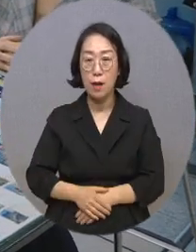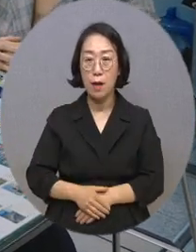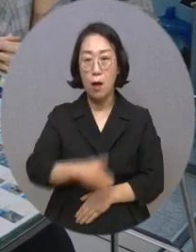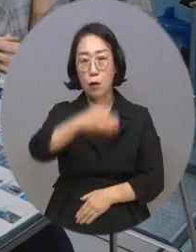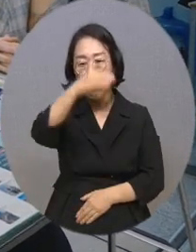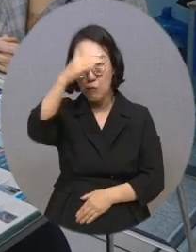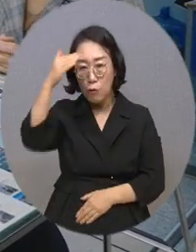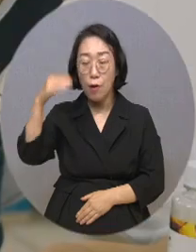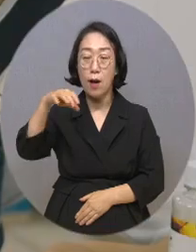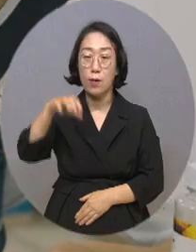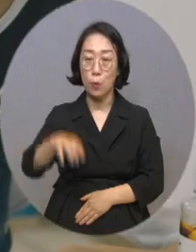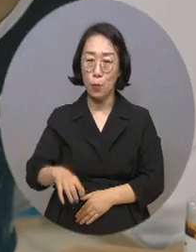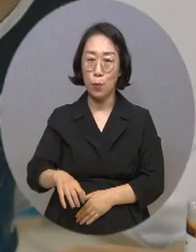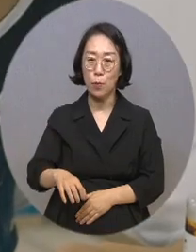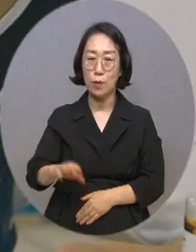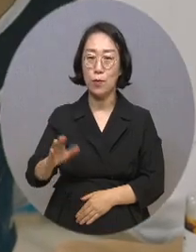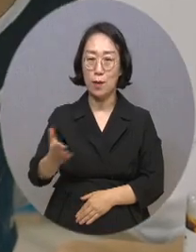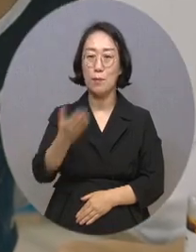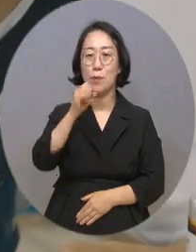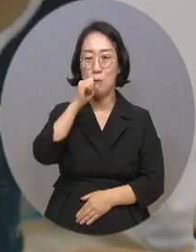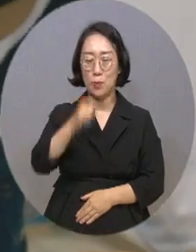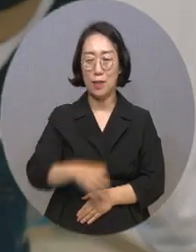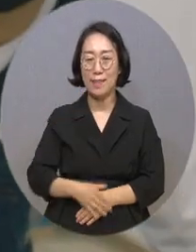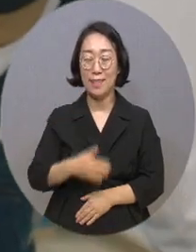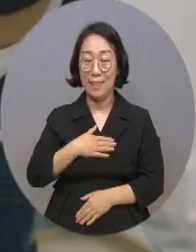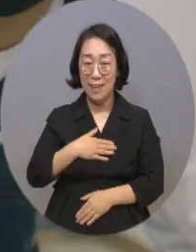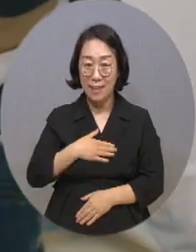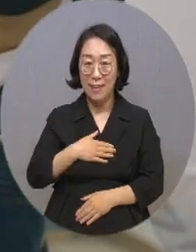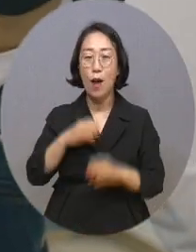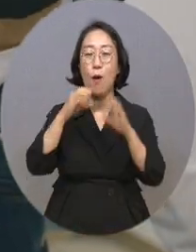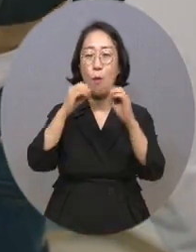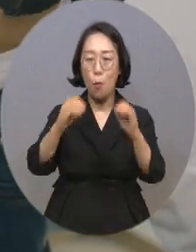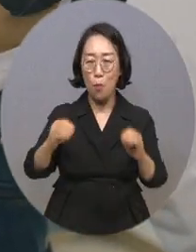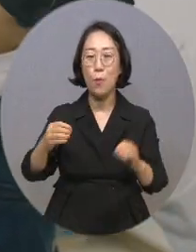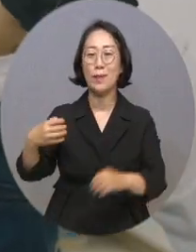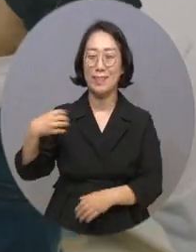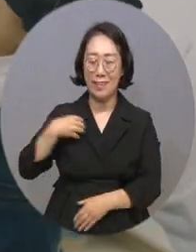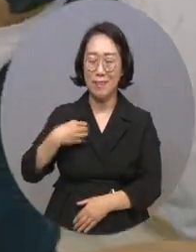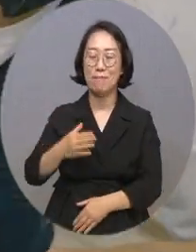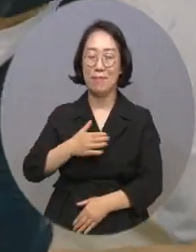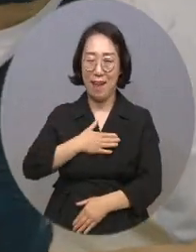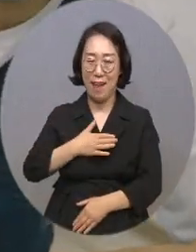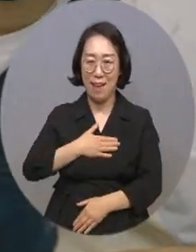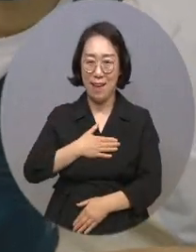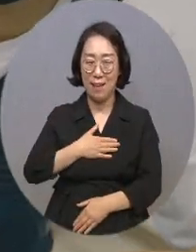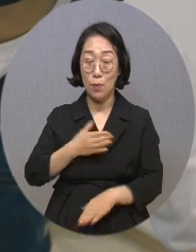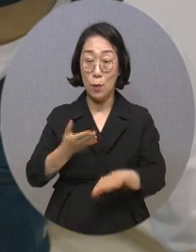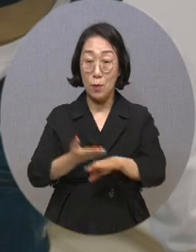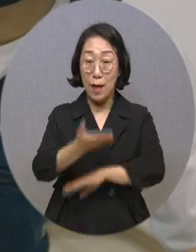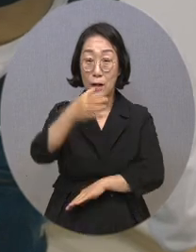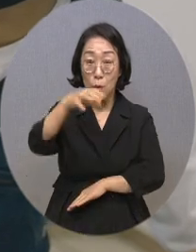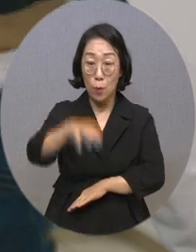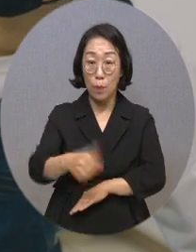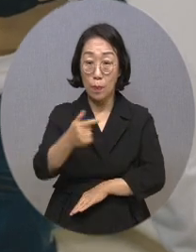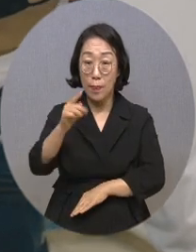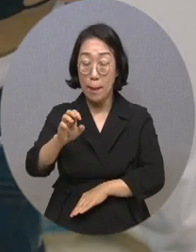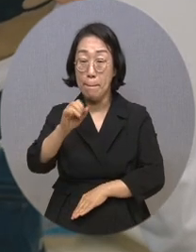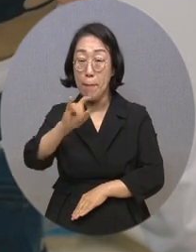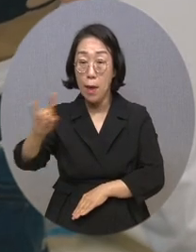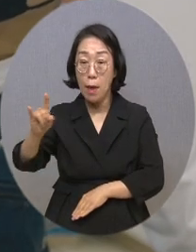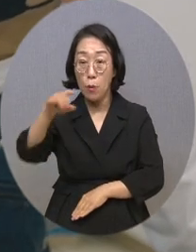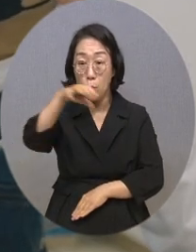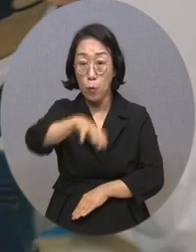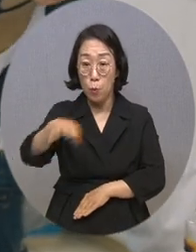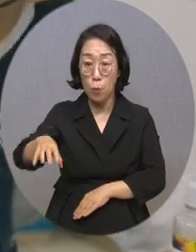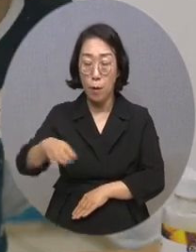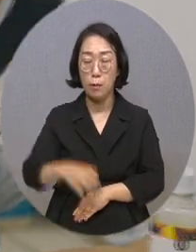관광지가 됐으면 하는 바람이에요. 다시 한번 세 번째 말씀드리지만 저는 홍보대사지 않습니까? 아. 그리고 딴 데 가서 남해 어떻냐 어디 가야 되냐 이렇게